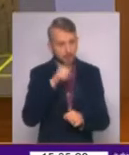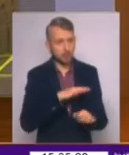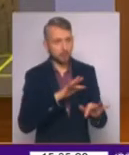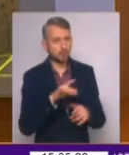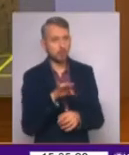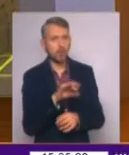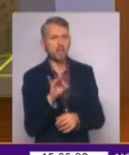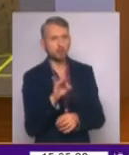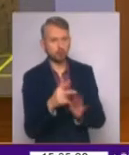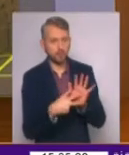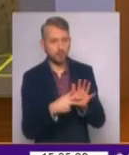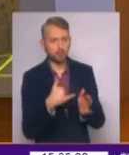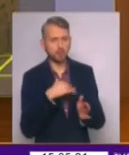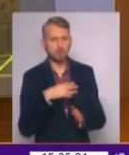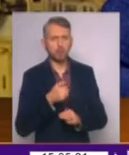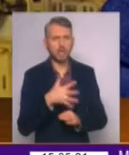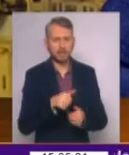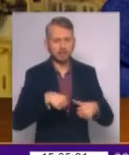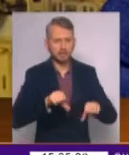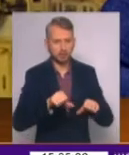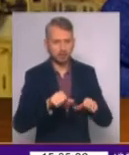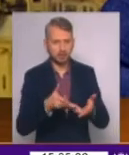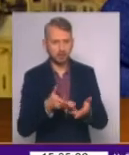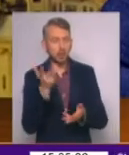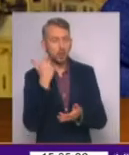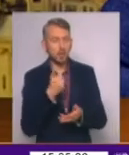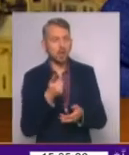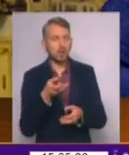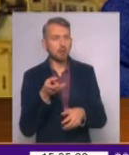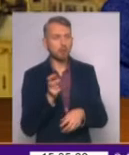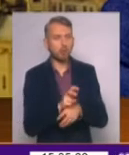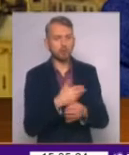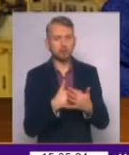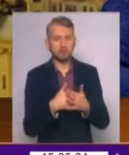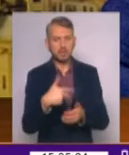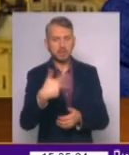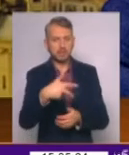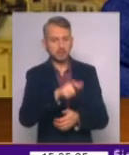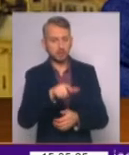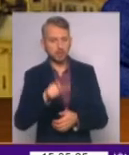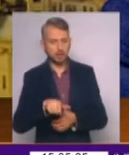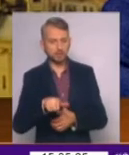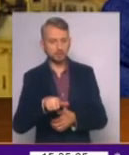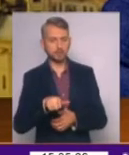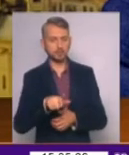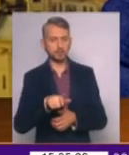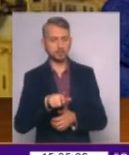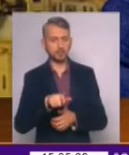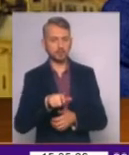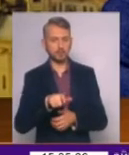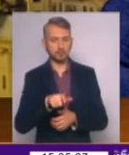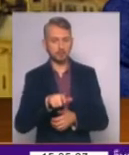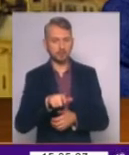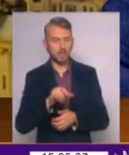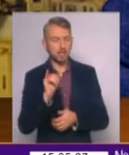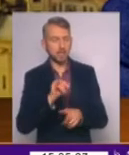місії? У нас було декілька засідань комісії, коли приходило десь три десятки людей. І це навіть, гучна історія. Да,